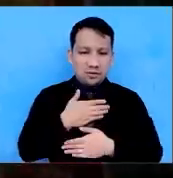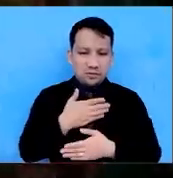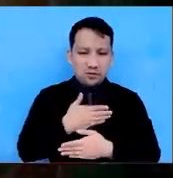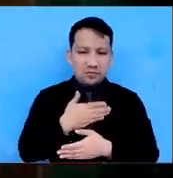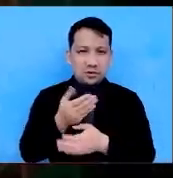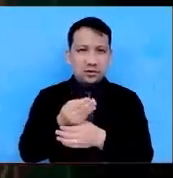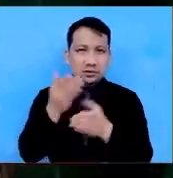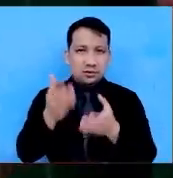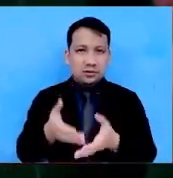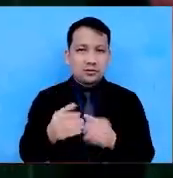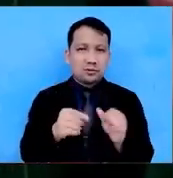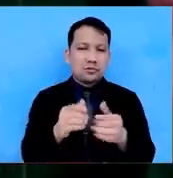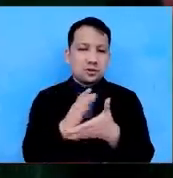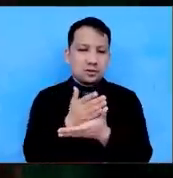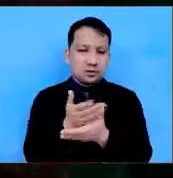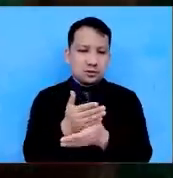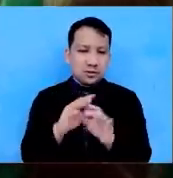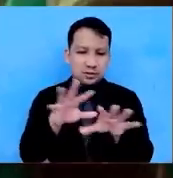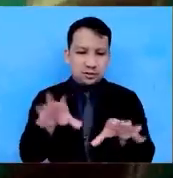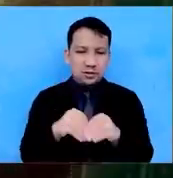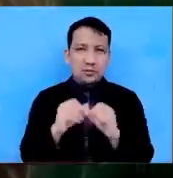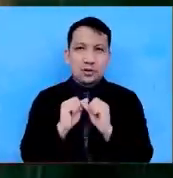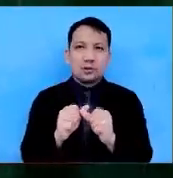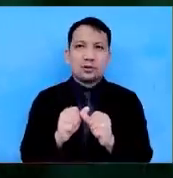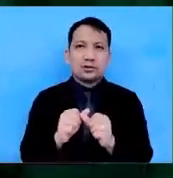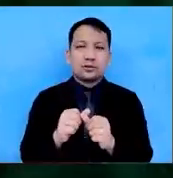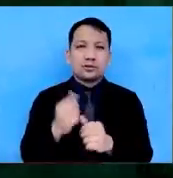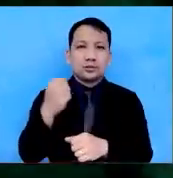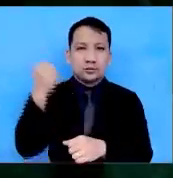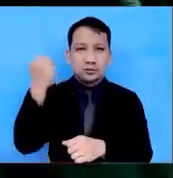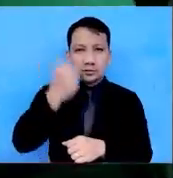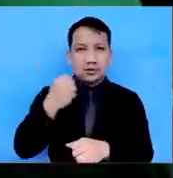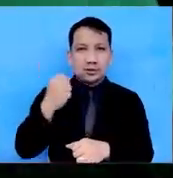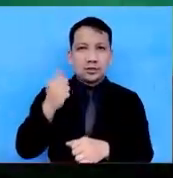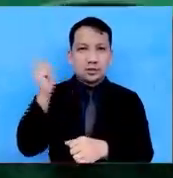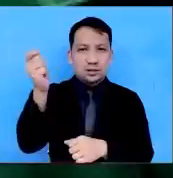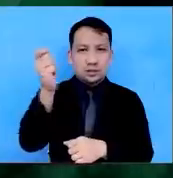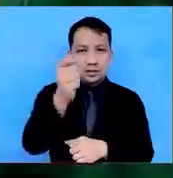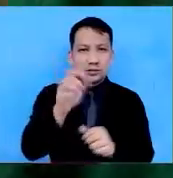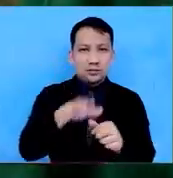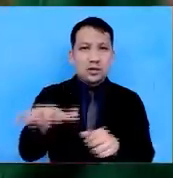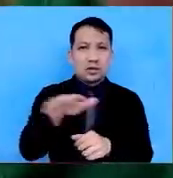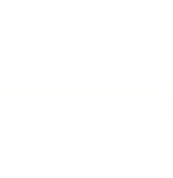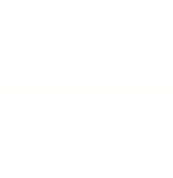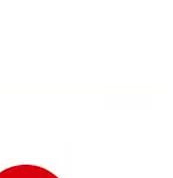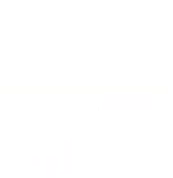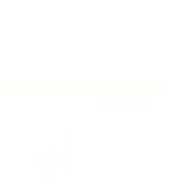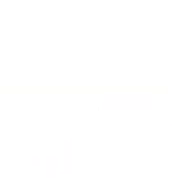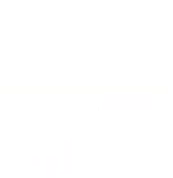alaga. Bahagi ito ng araw ng St. Anthony na siyang patron saint ng mga hayop.